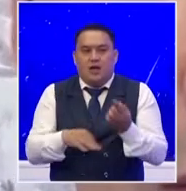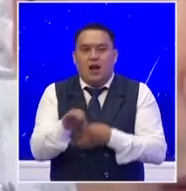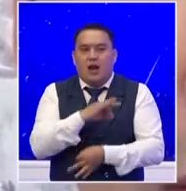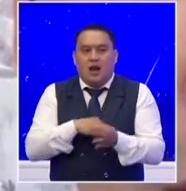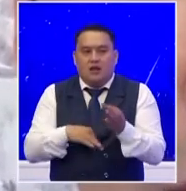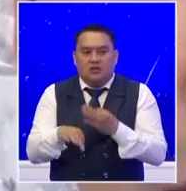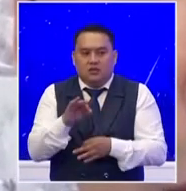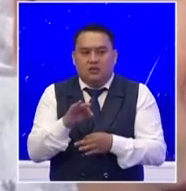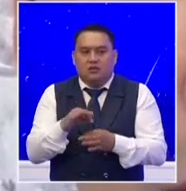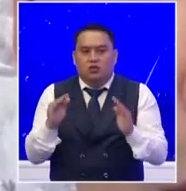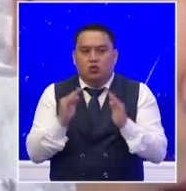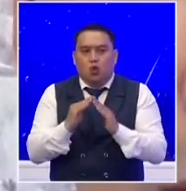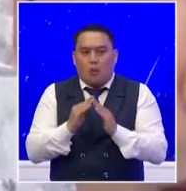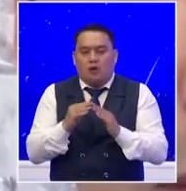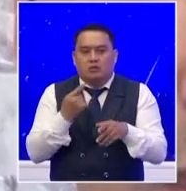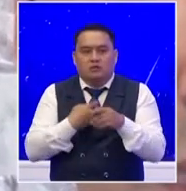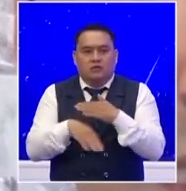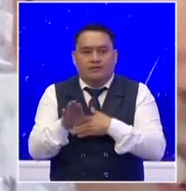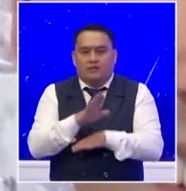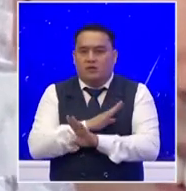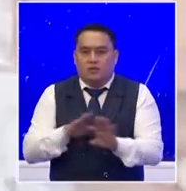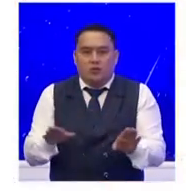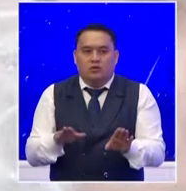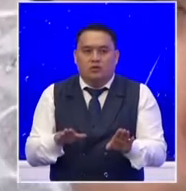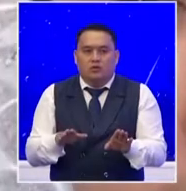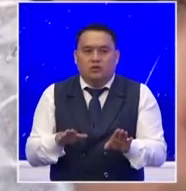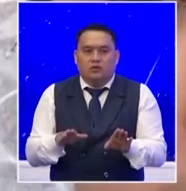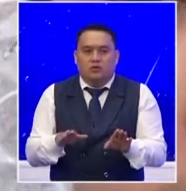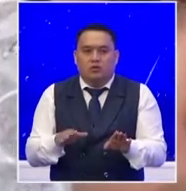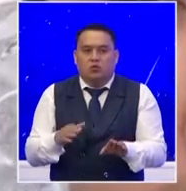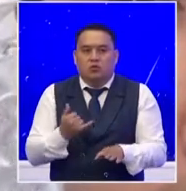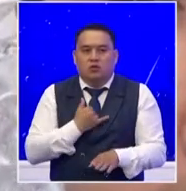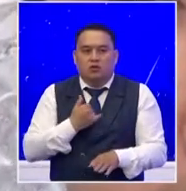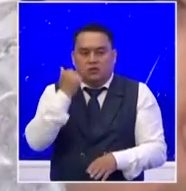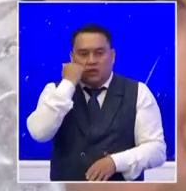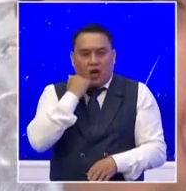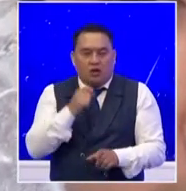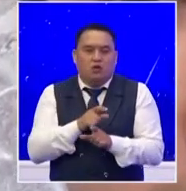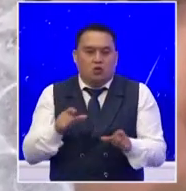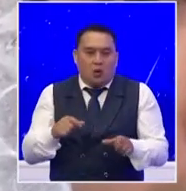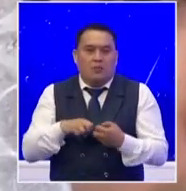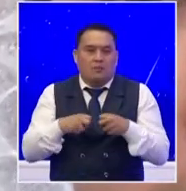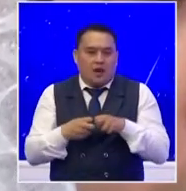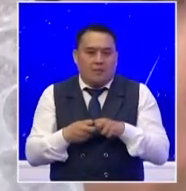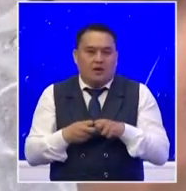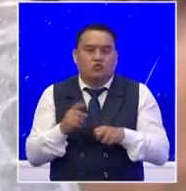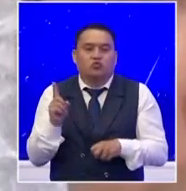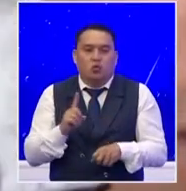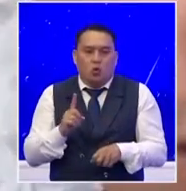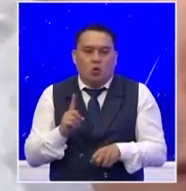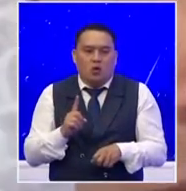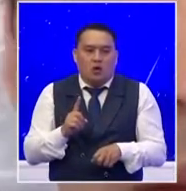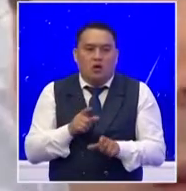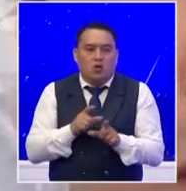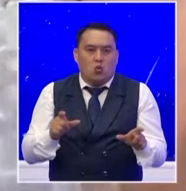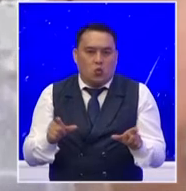никто из дома не выходит, без надобности, скажем так. С пожилым населением проблема по той простой причине, что